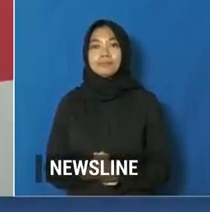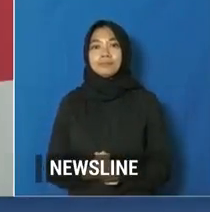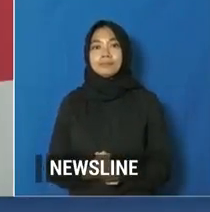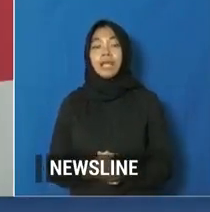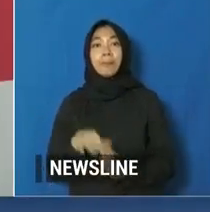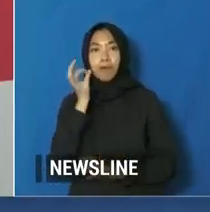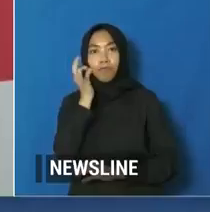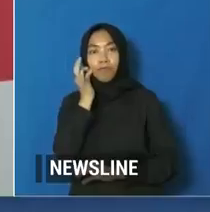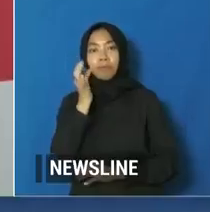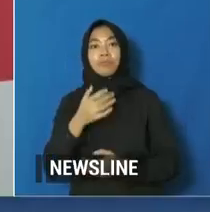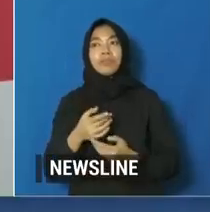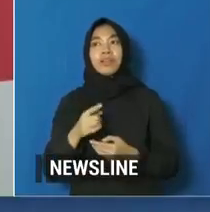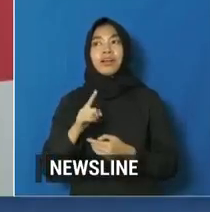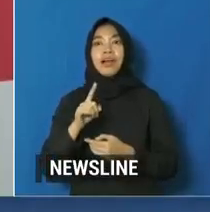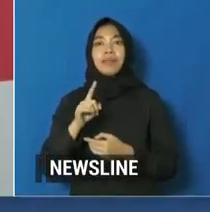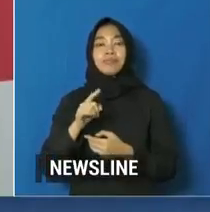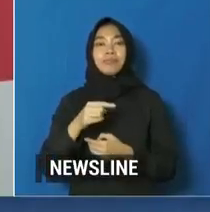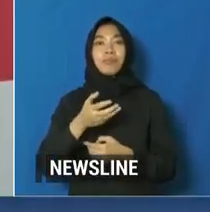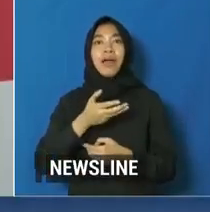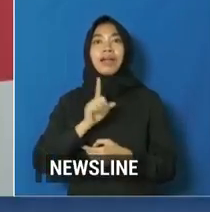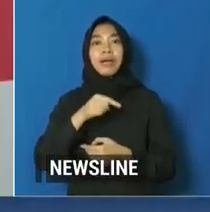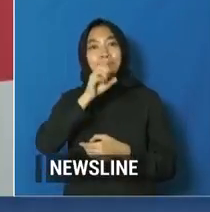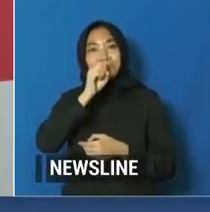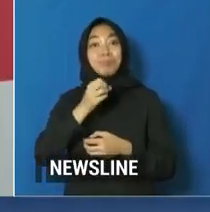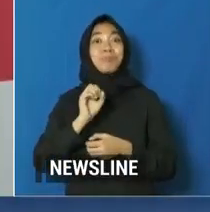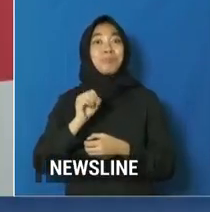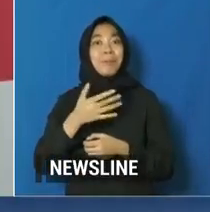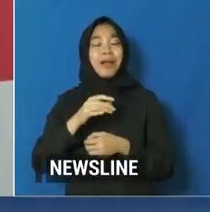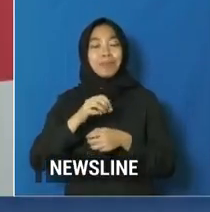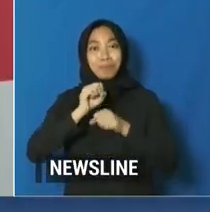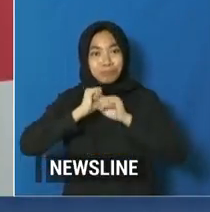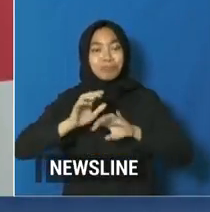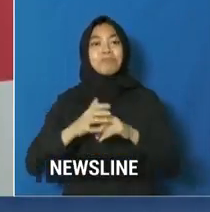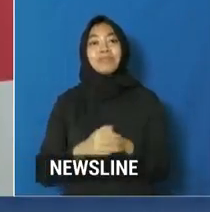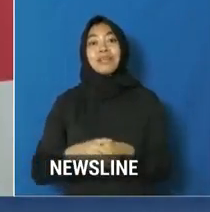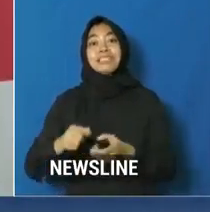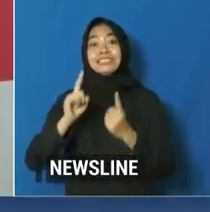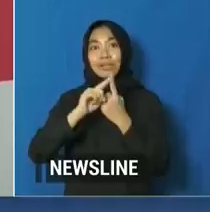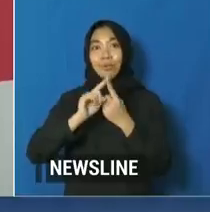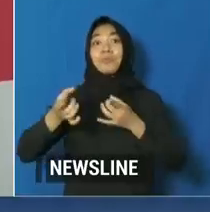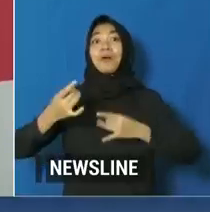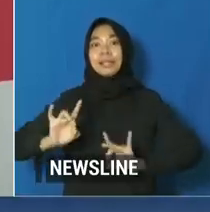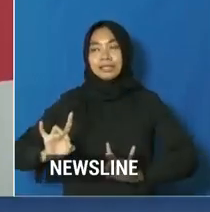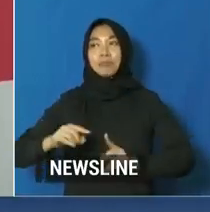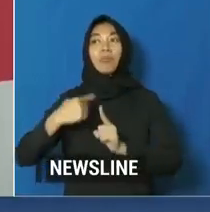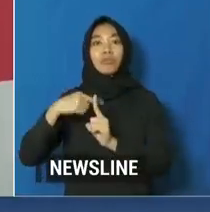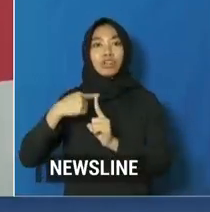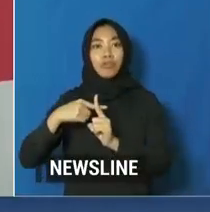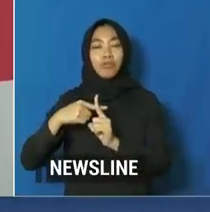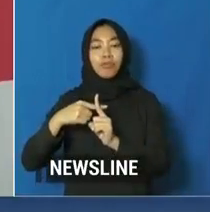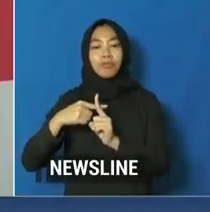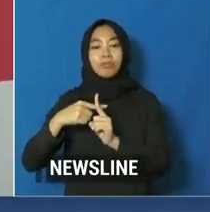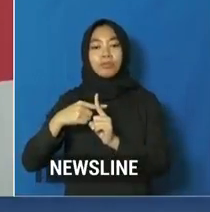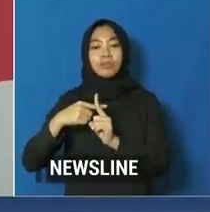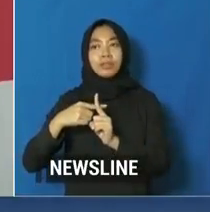Mohon maaf, ada beberapa hal yang ingin saya sampaikan. Satu, yaitu di Provinsi Bali, hari ini tidak